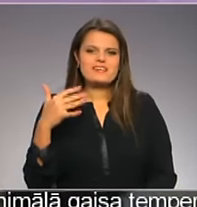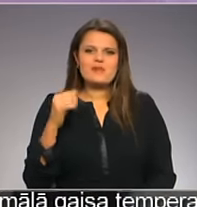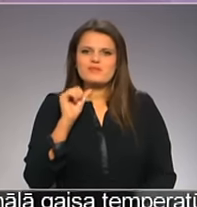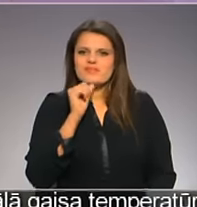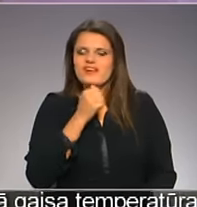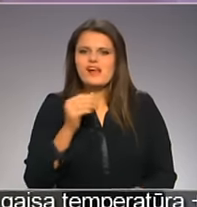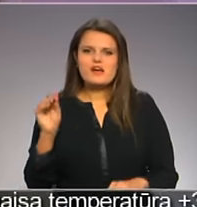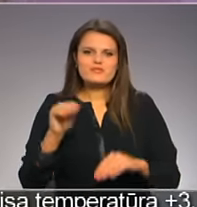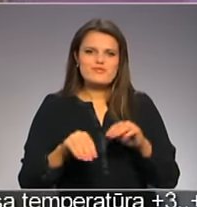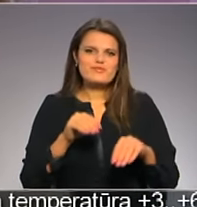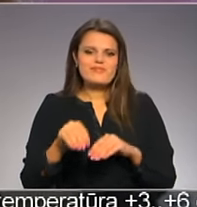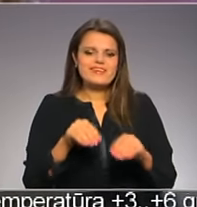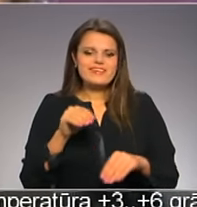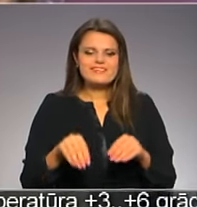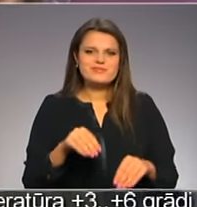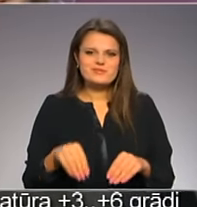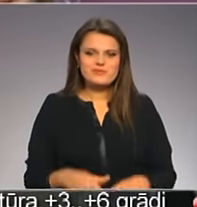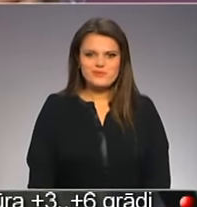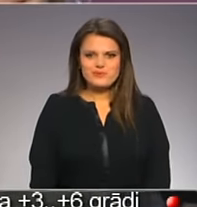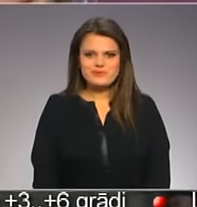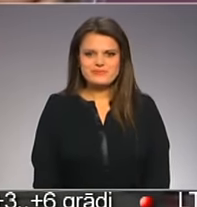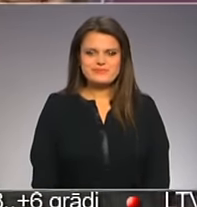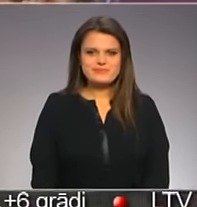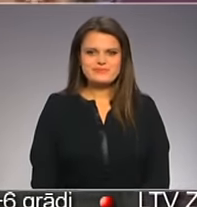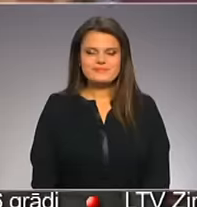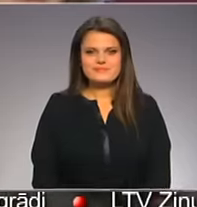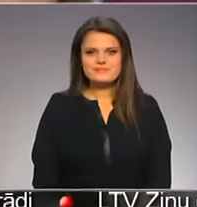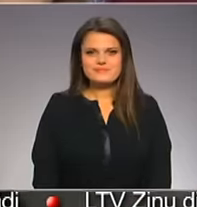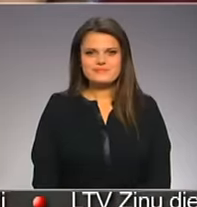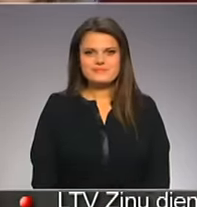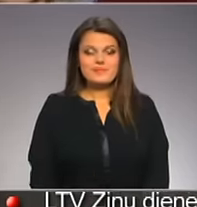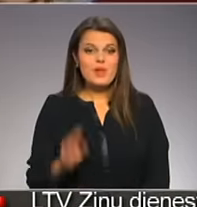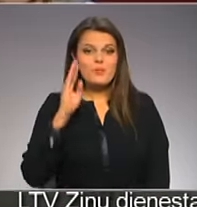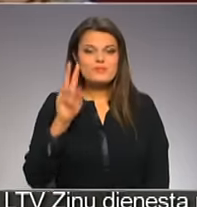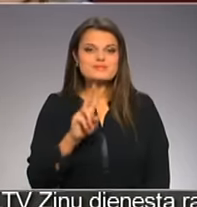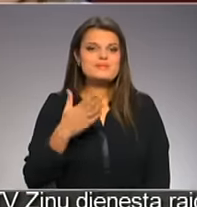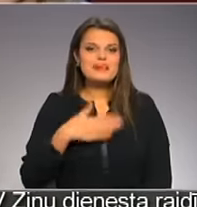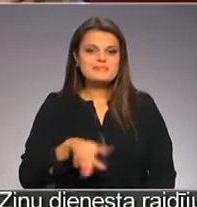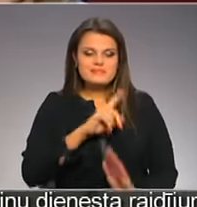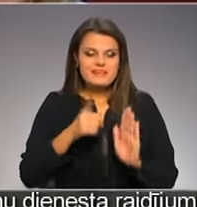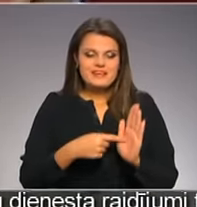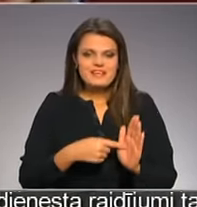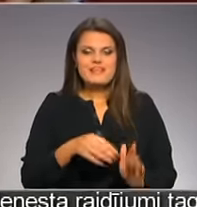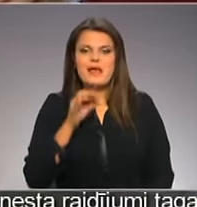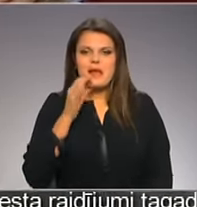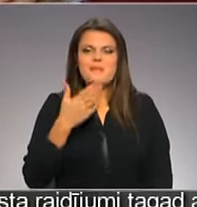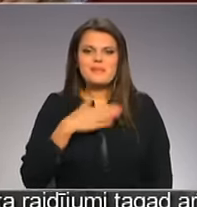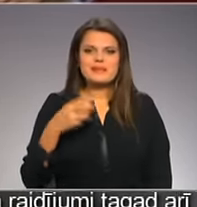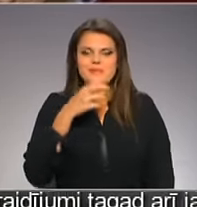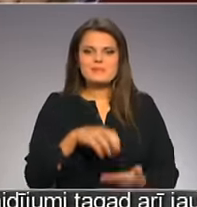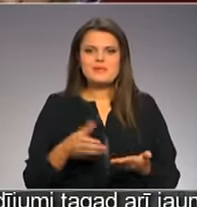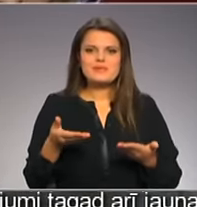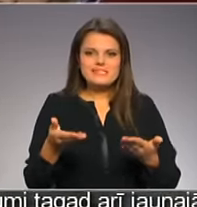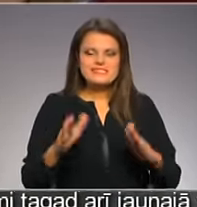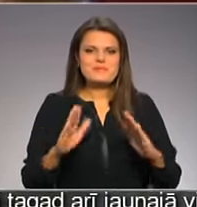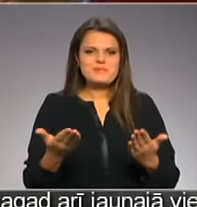gardumiņu virsū arī. Tas nekas. Un puisim kas patīk? Man patīk cept piparkoks, tikai